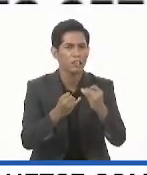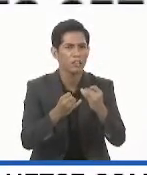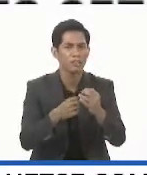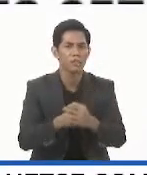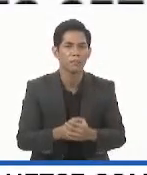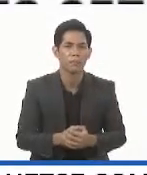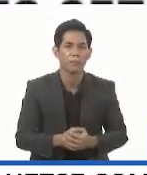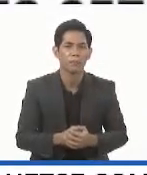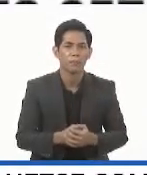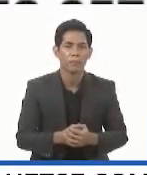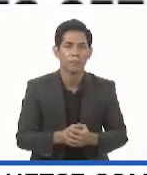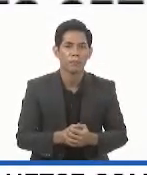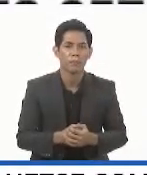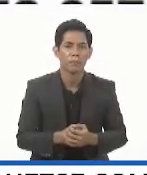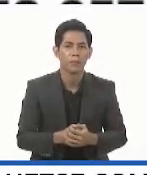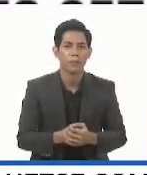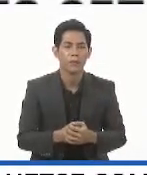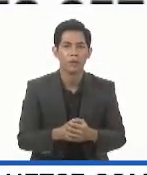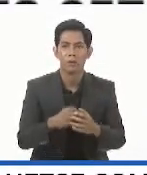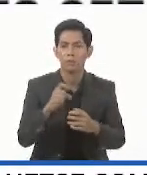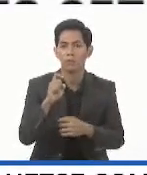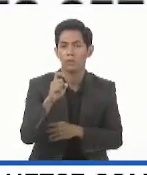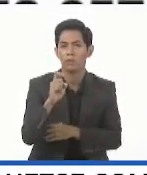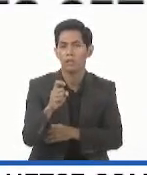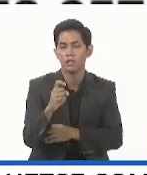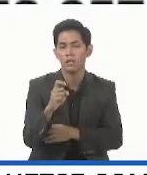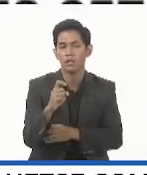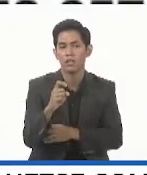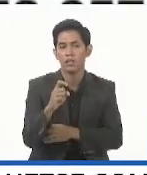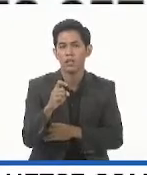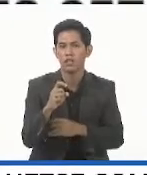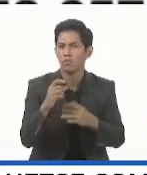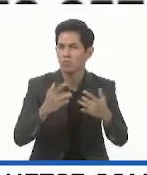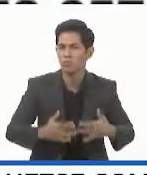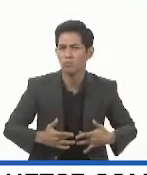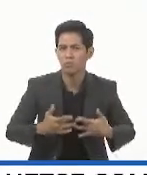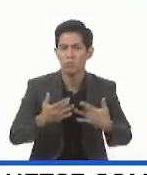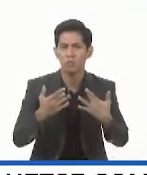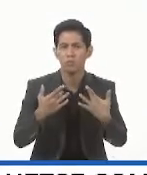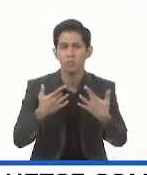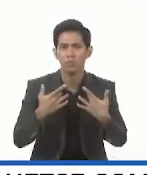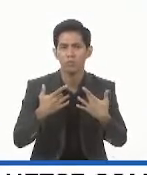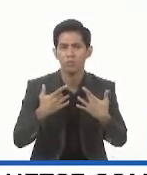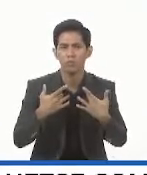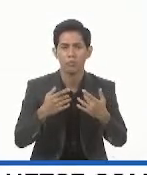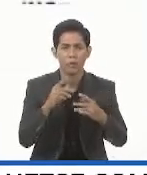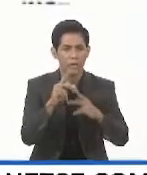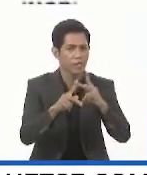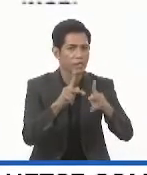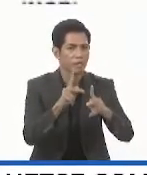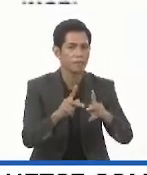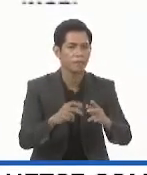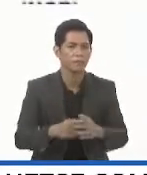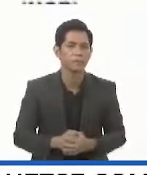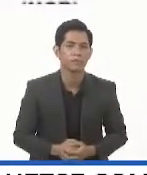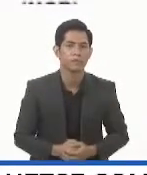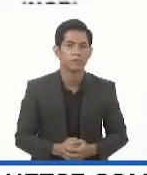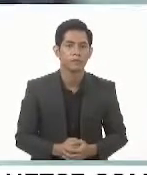yan, hindi natin marireverse dahil buhay ng tao ang nakataya dyan.